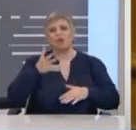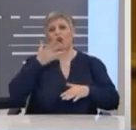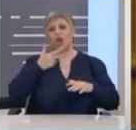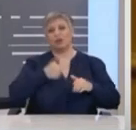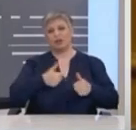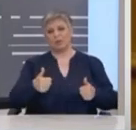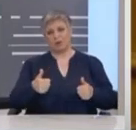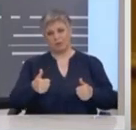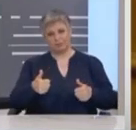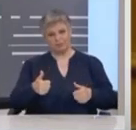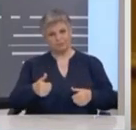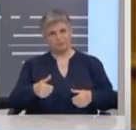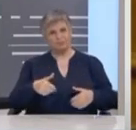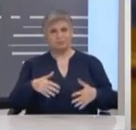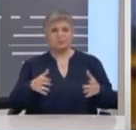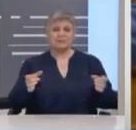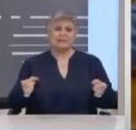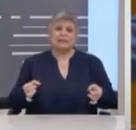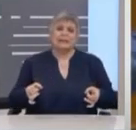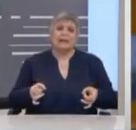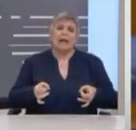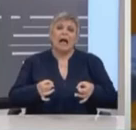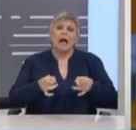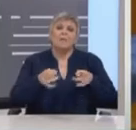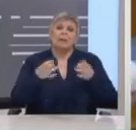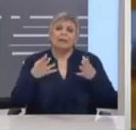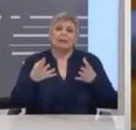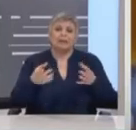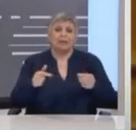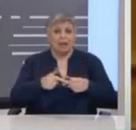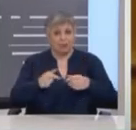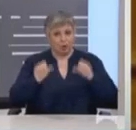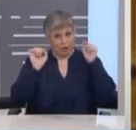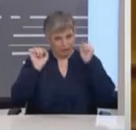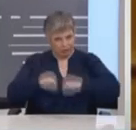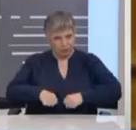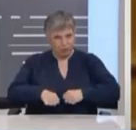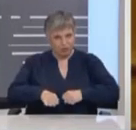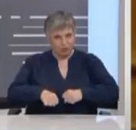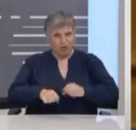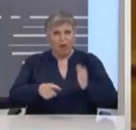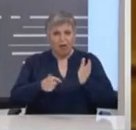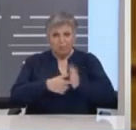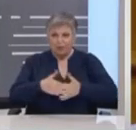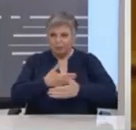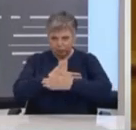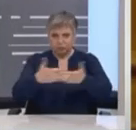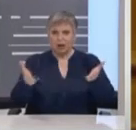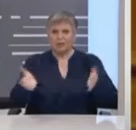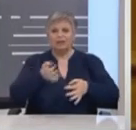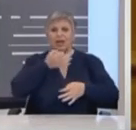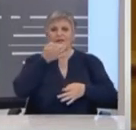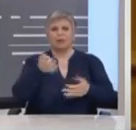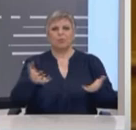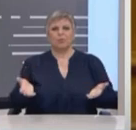αν ορισμένες φορές σε αυτό την χάνει να μην διαφωνούμε, δεν είναι κακό να το λέμε και δημόσια. Δεν χάνουμε από αυτό.